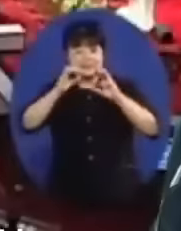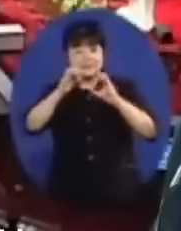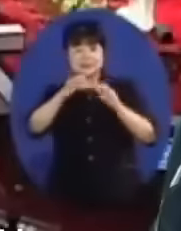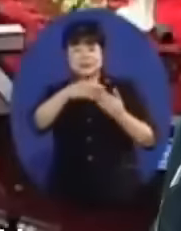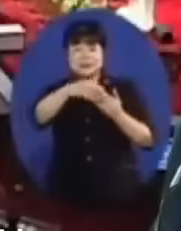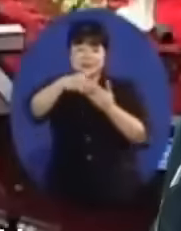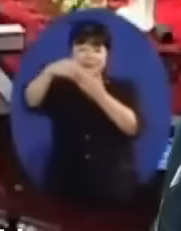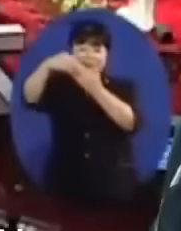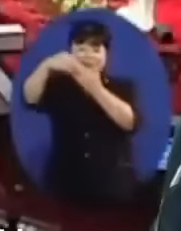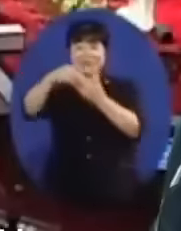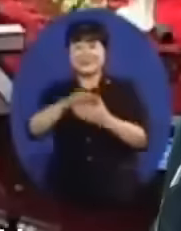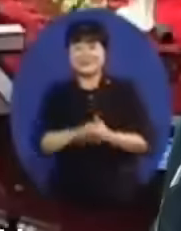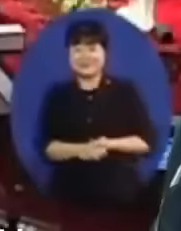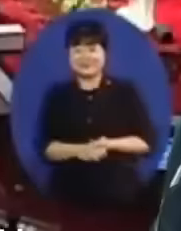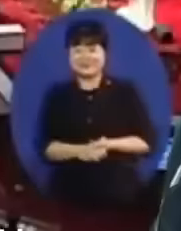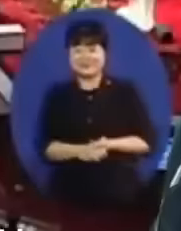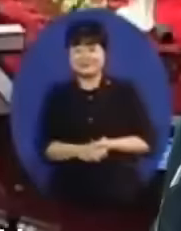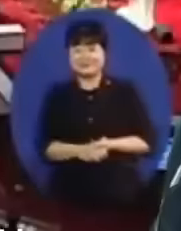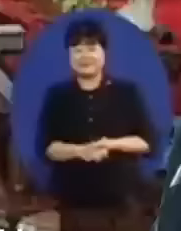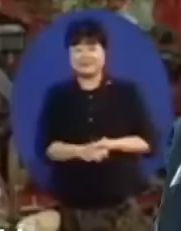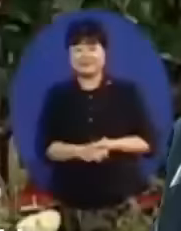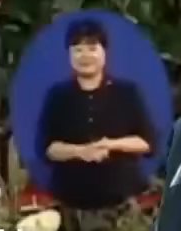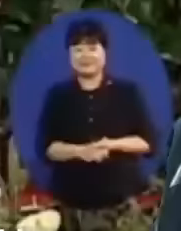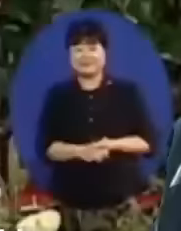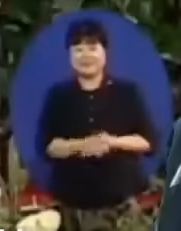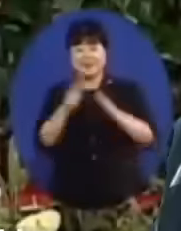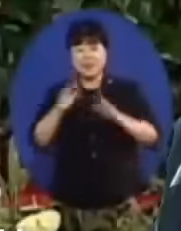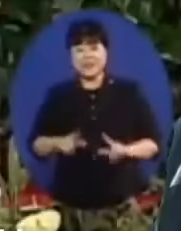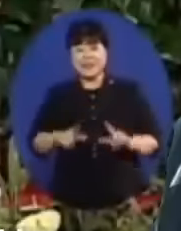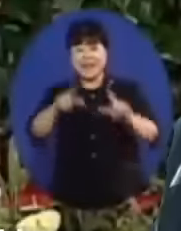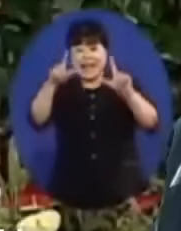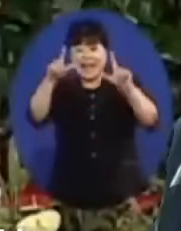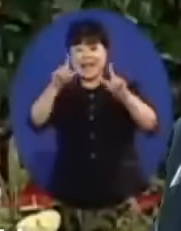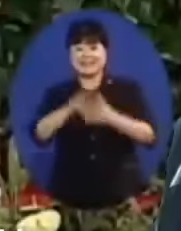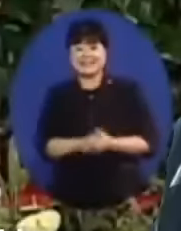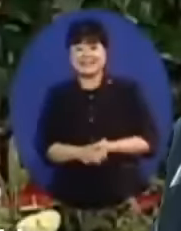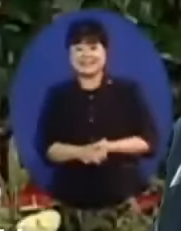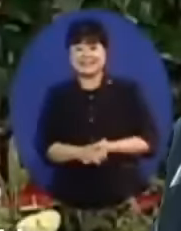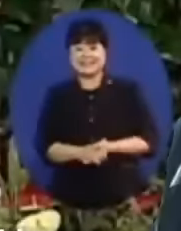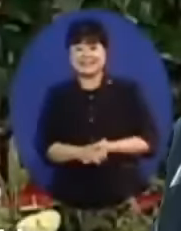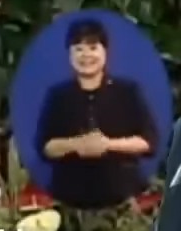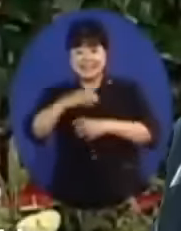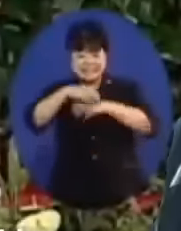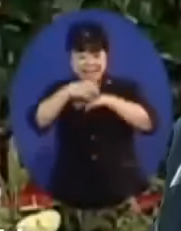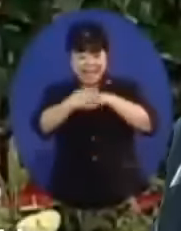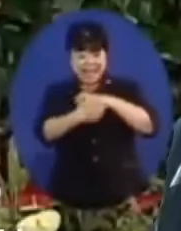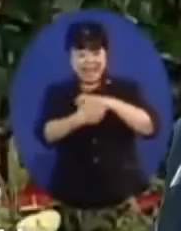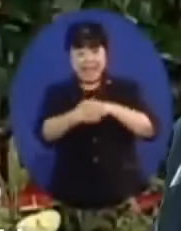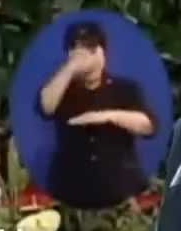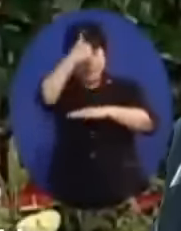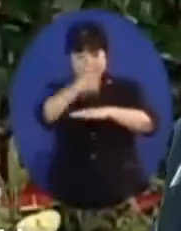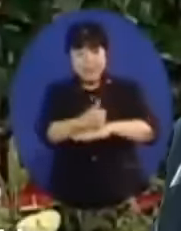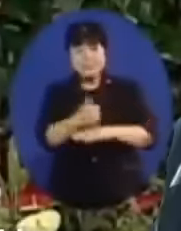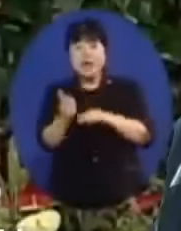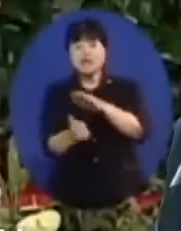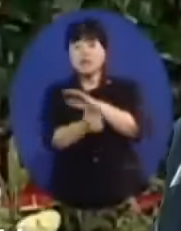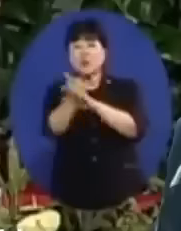데리고 가시려고 하시는 것입니다. 오늘날 온 세계 마지막